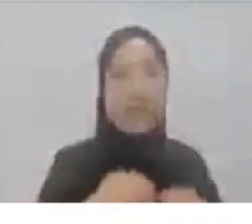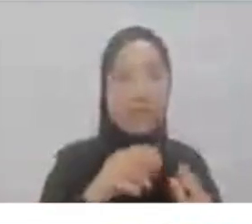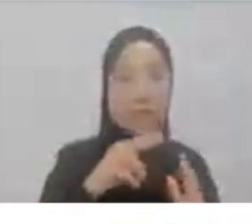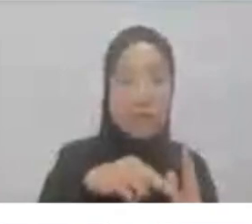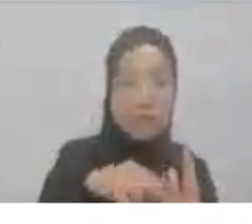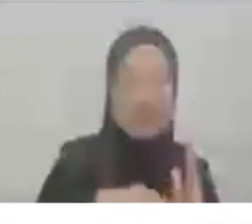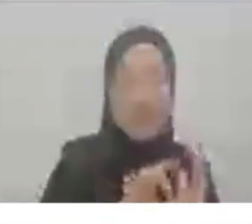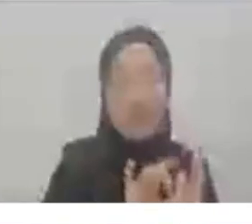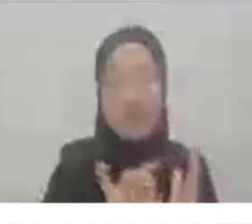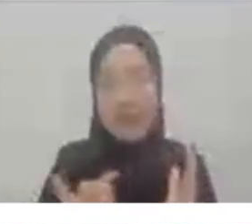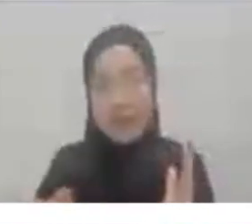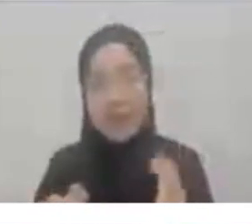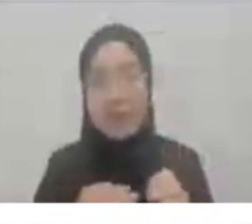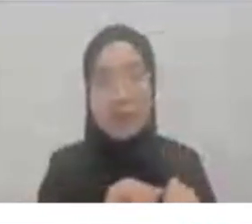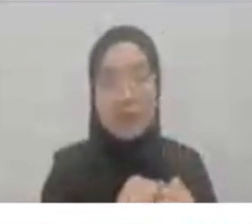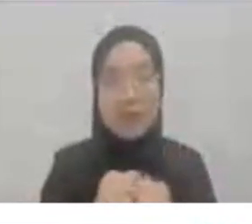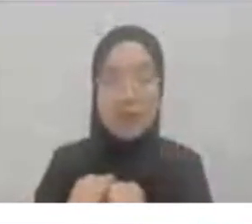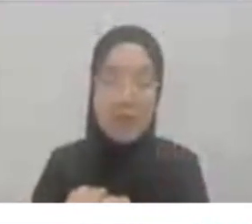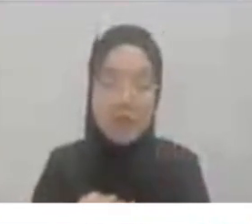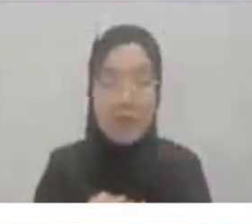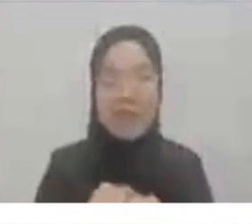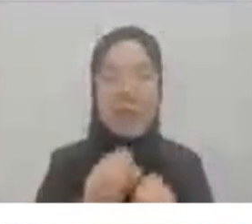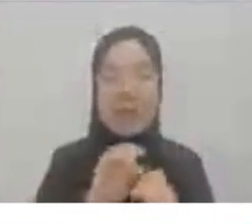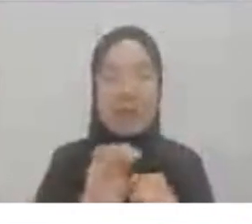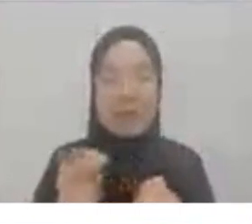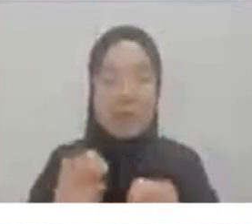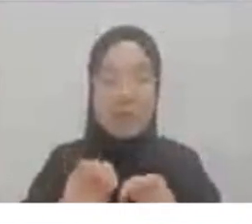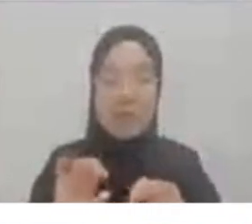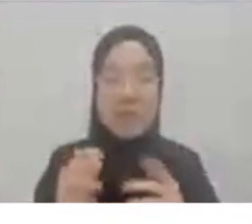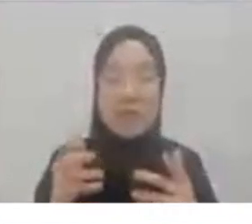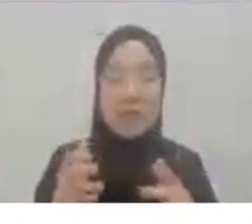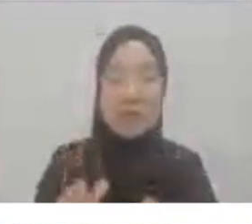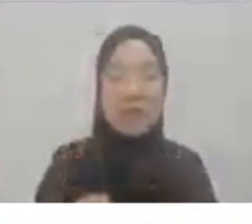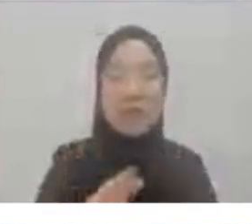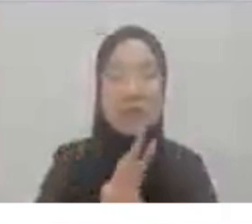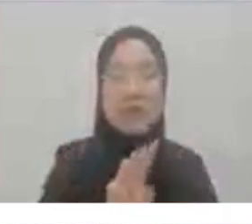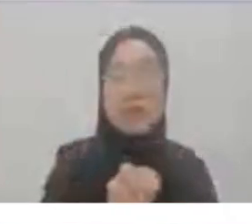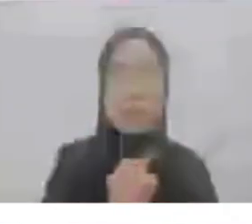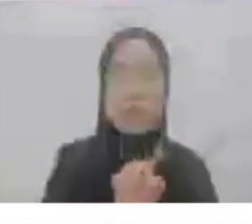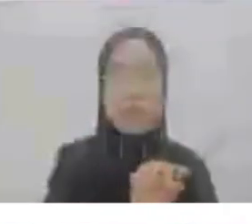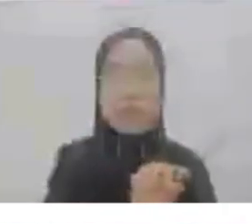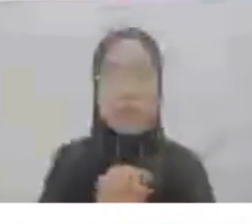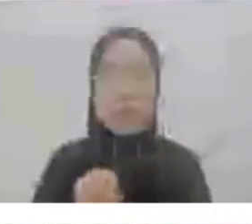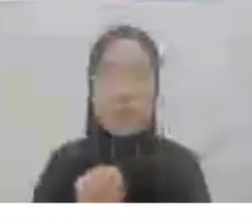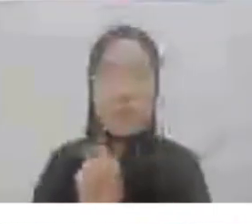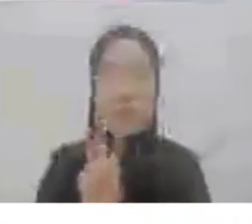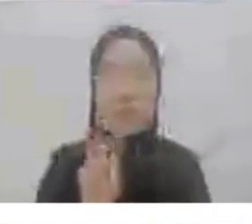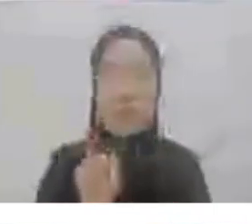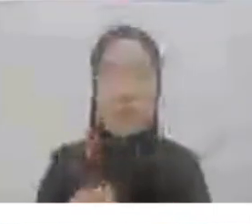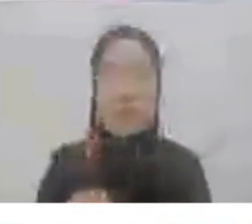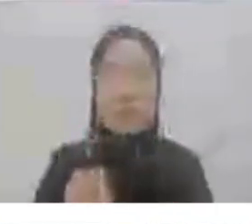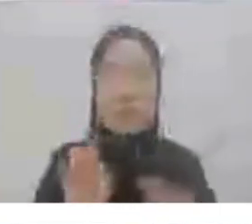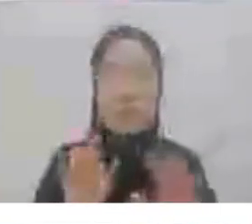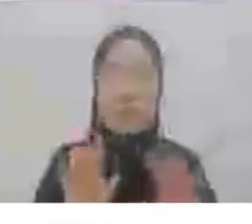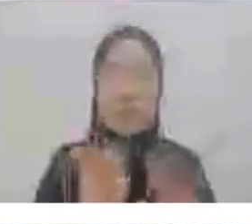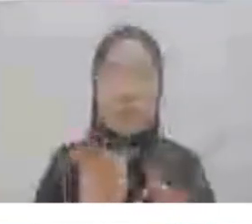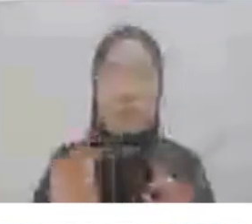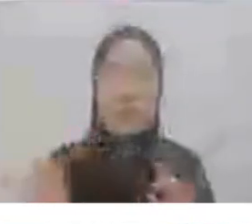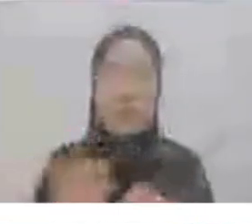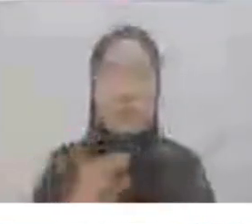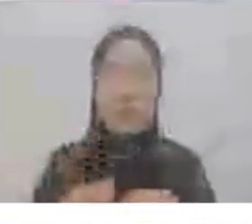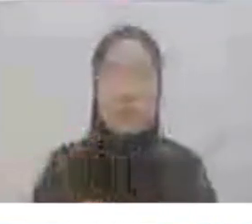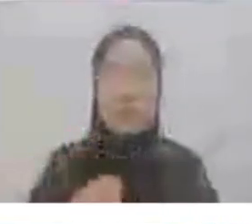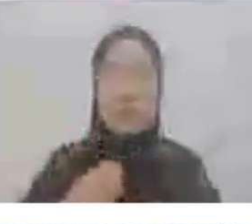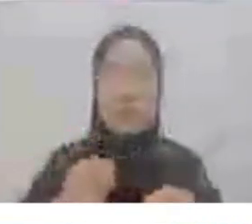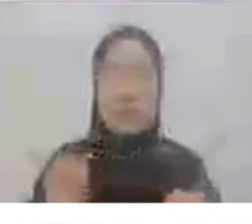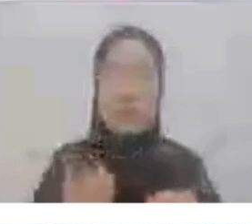perkawa dan seterusnya dianggap diucapkan pertimbangan hukum paragraf 3t1 dan paragraf 3 sampai dengan paragraf 3.10 dan seterusnya dianggap telah diucapkan